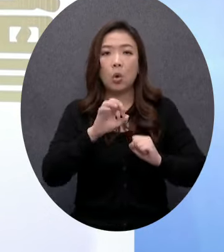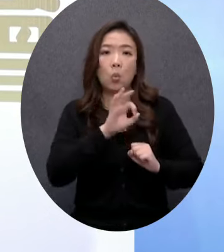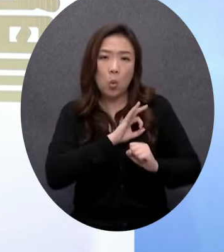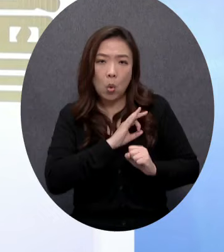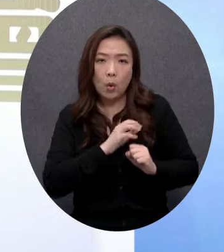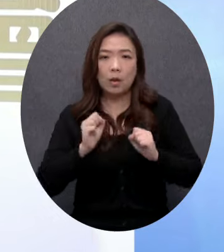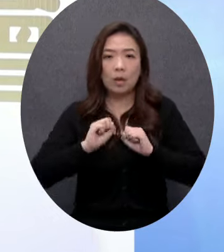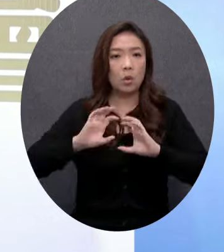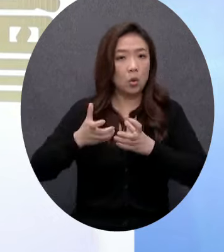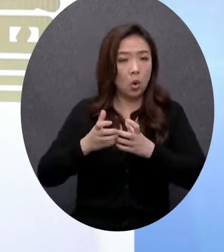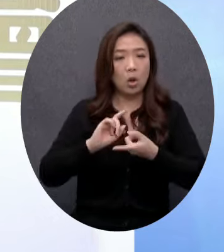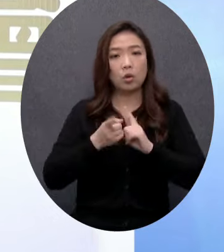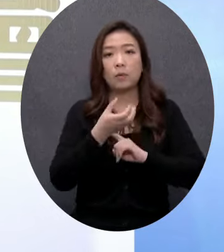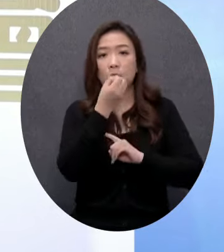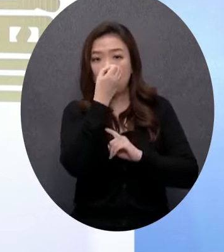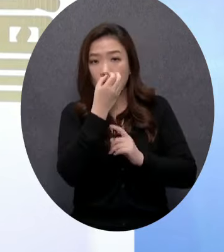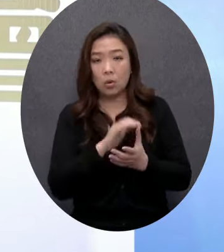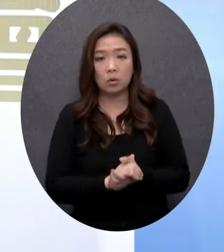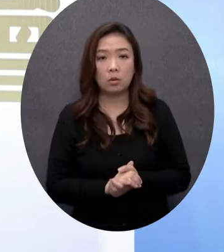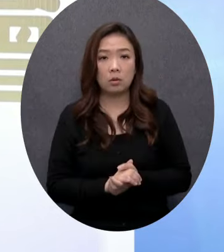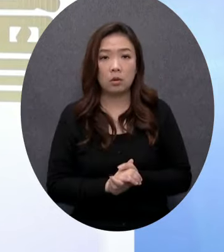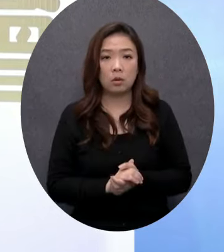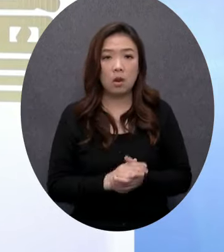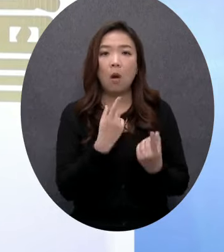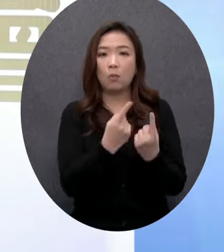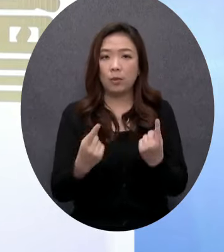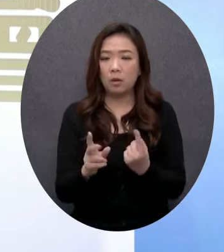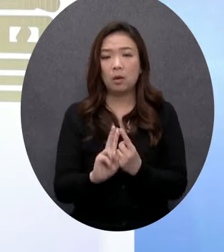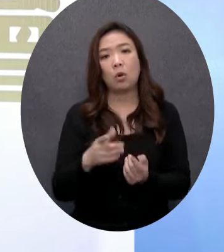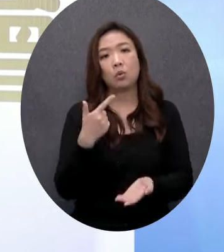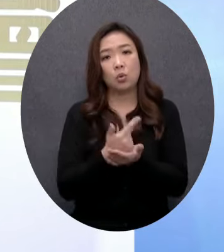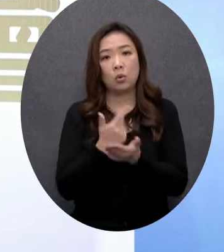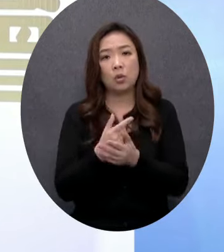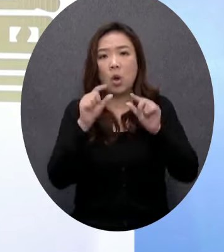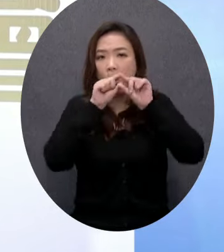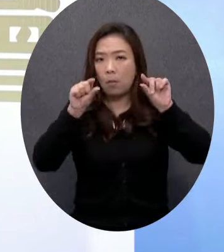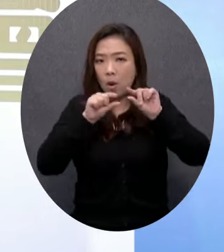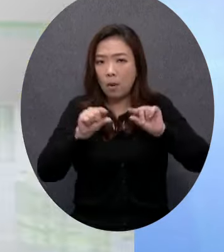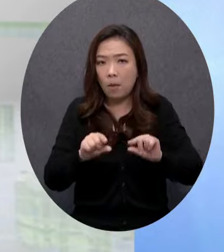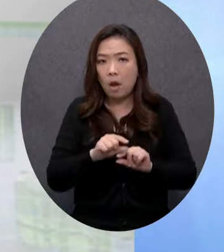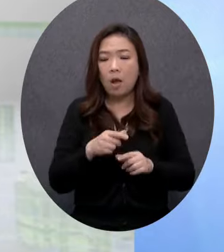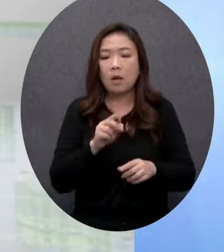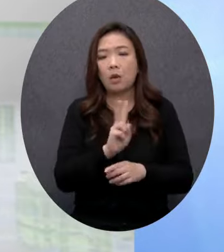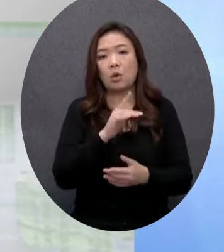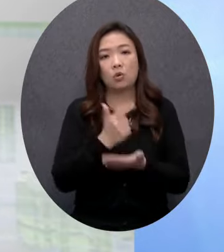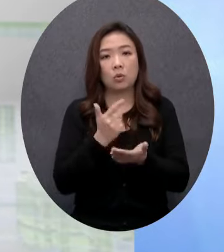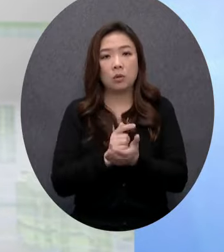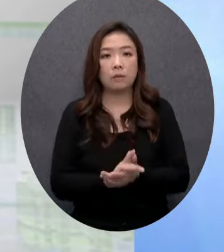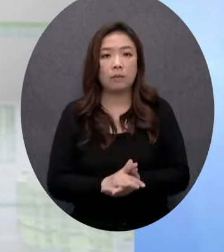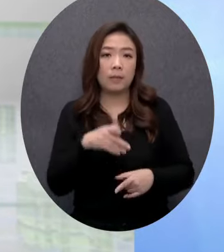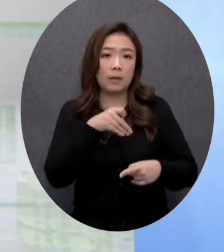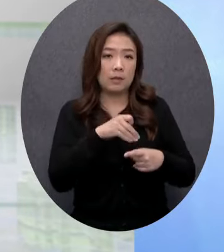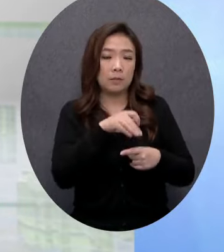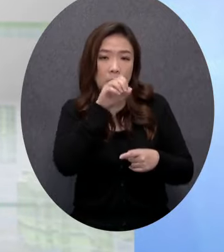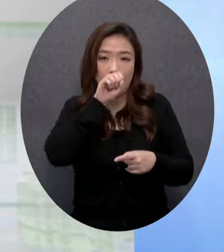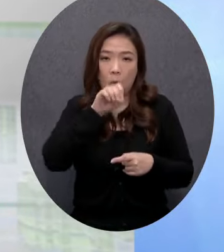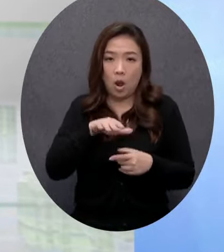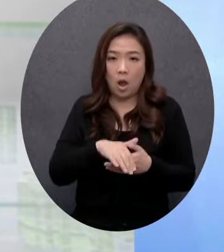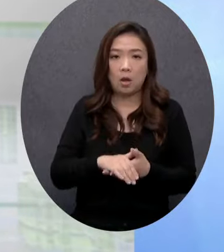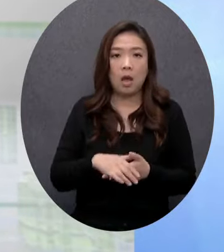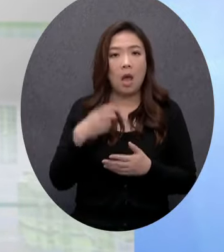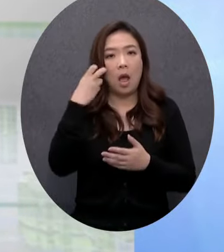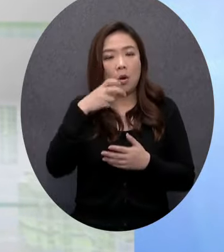時候，代表了香港的時候，其實每一個都是非常之重要，每一句說話都非常之重要。 深圳當局說，考慮